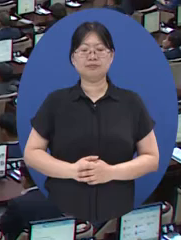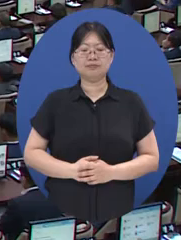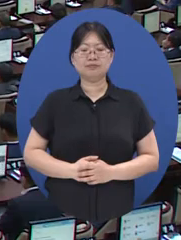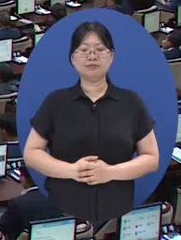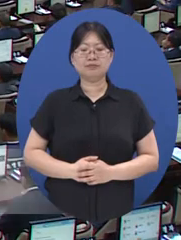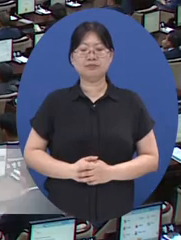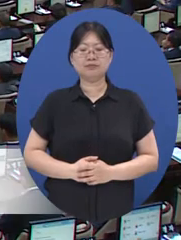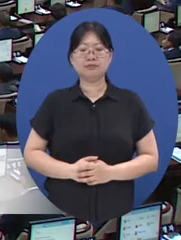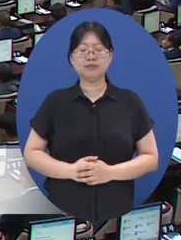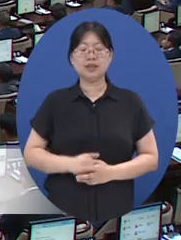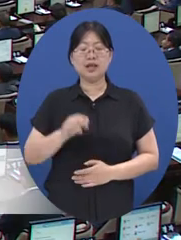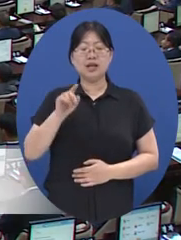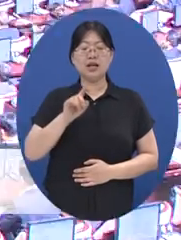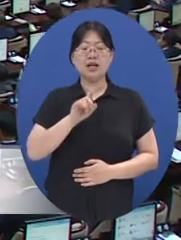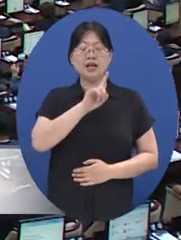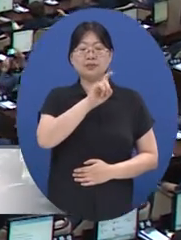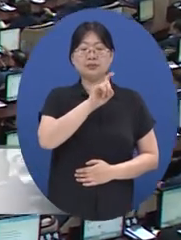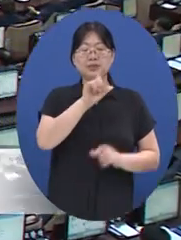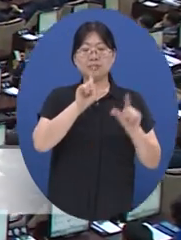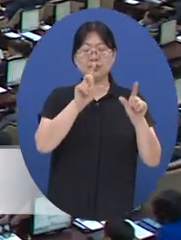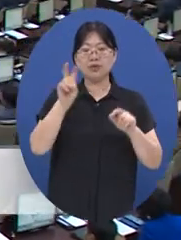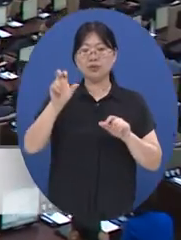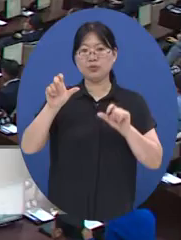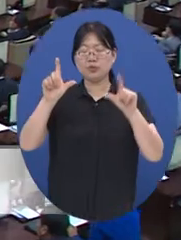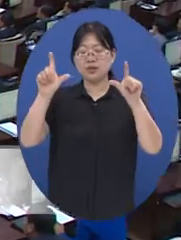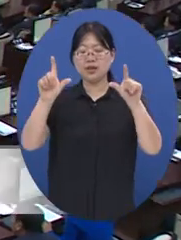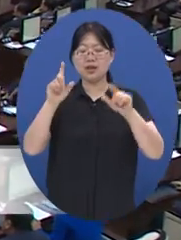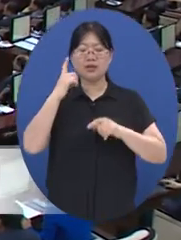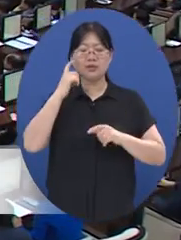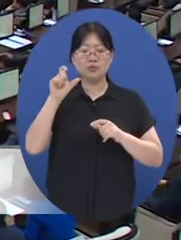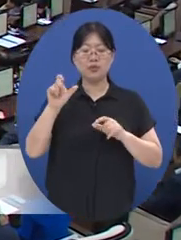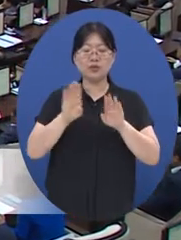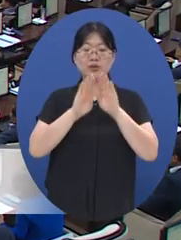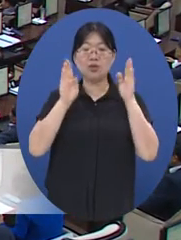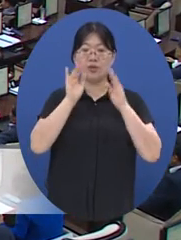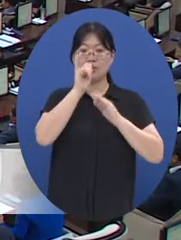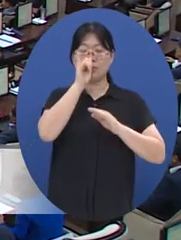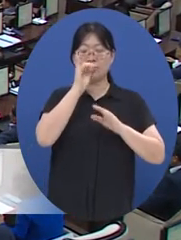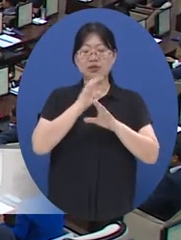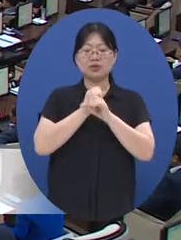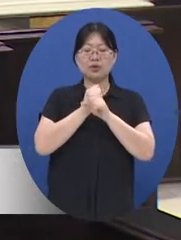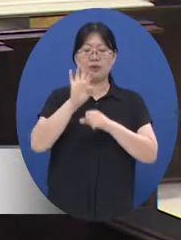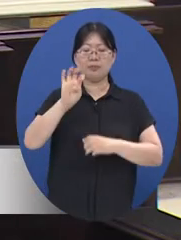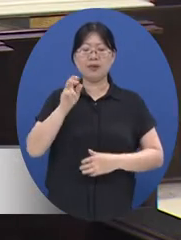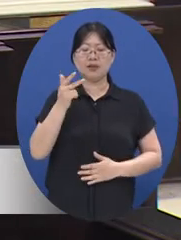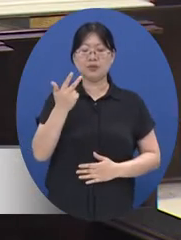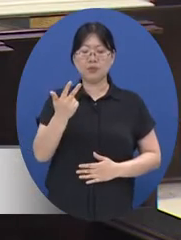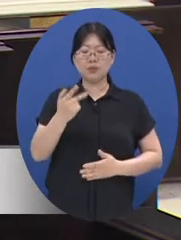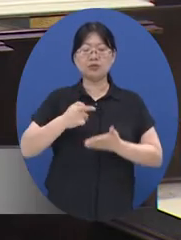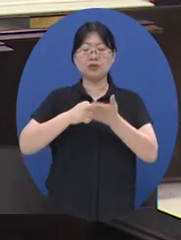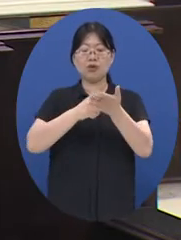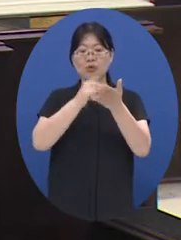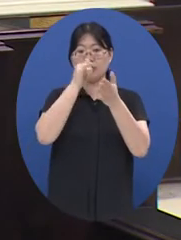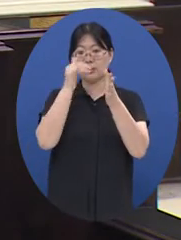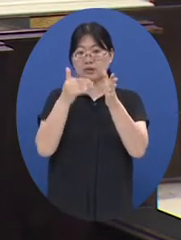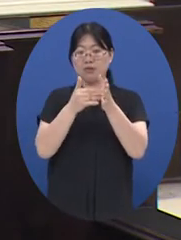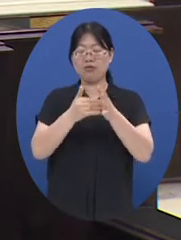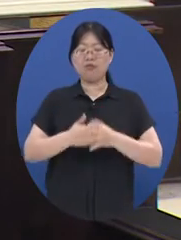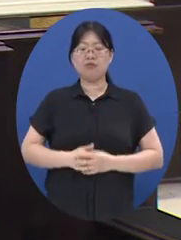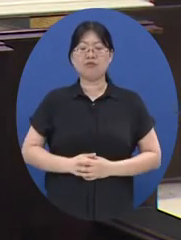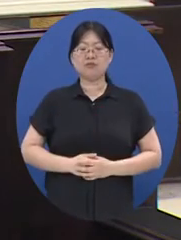법안입니다. 11일부터 25일까지 15일 동안 열리는 이번 회기에선 총 47건의 안건이